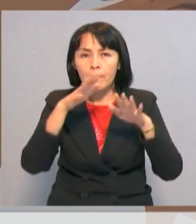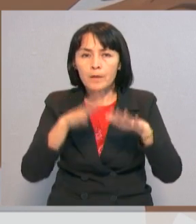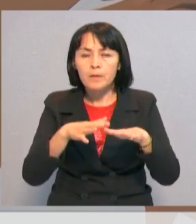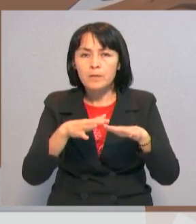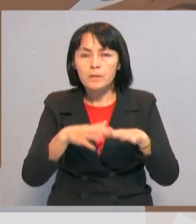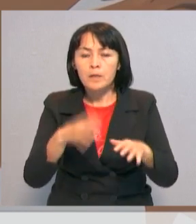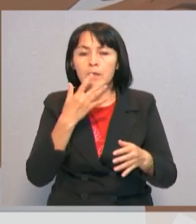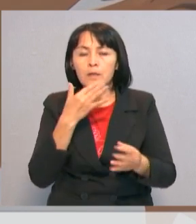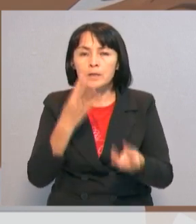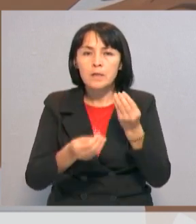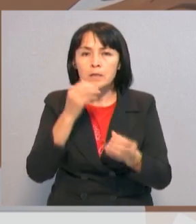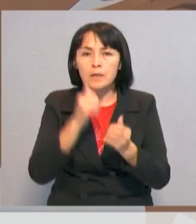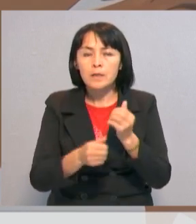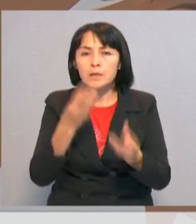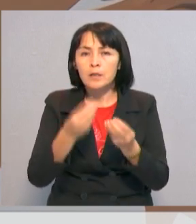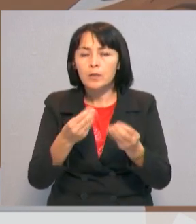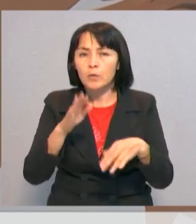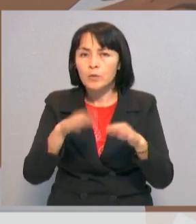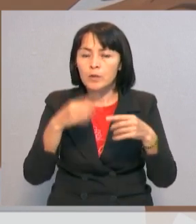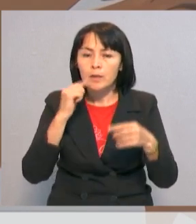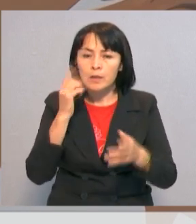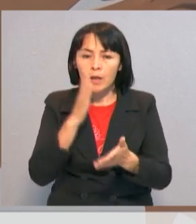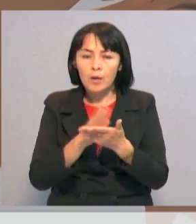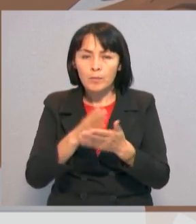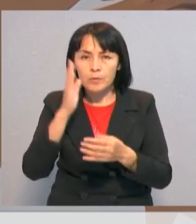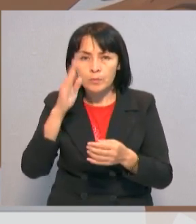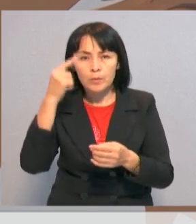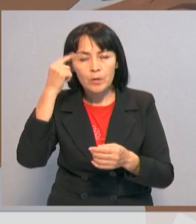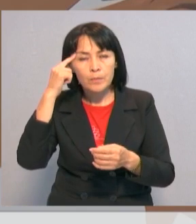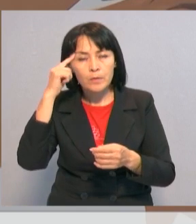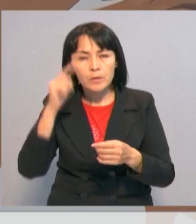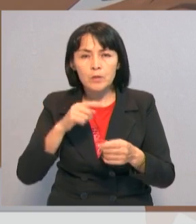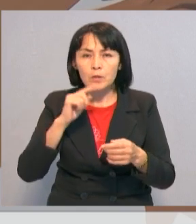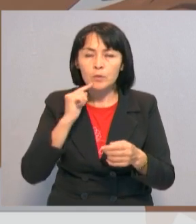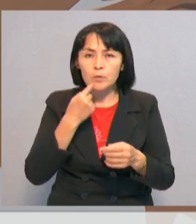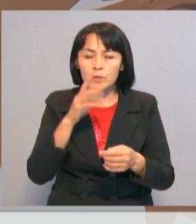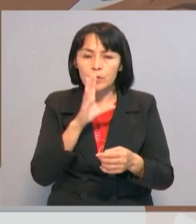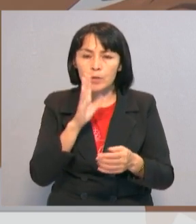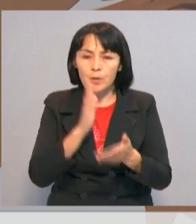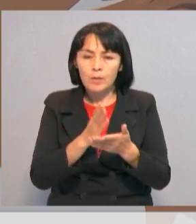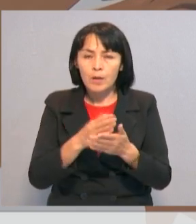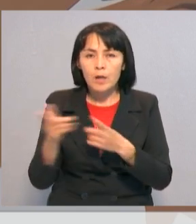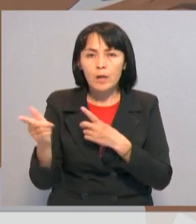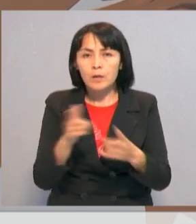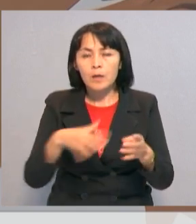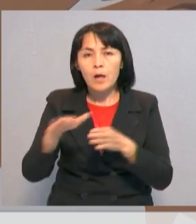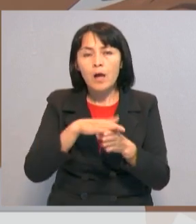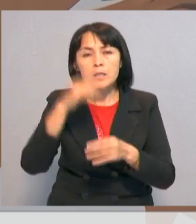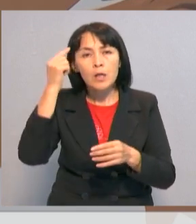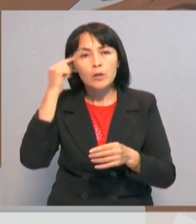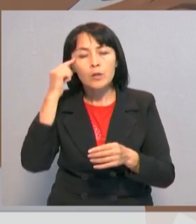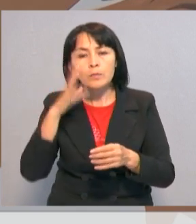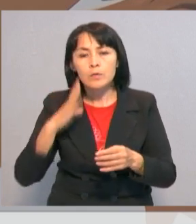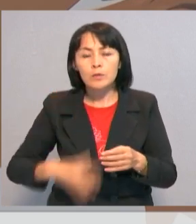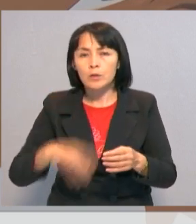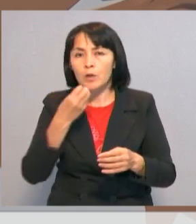национальных игр каждая игра имеет свою сложность будут психологические трудности мы должны быть готовы ко всему я думаю что нас ждёт